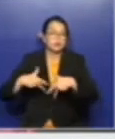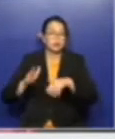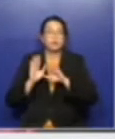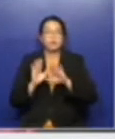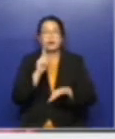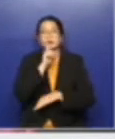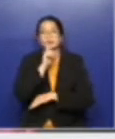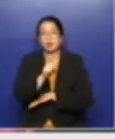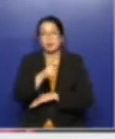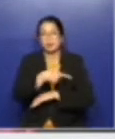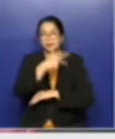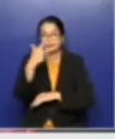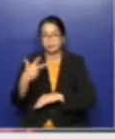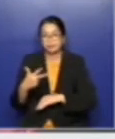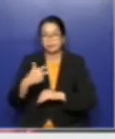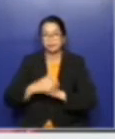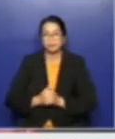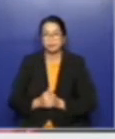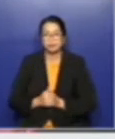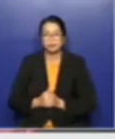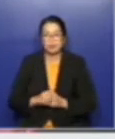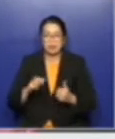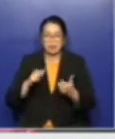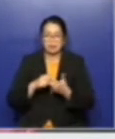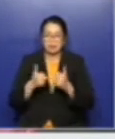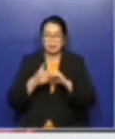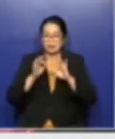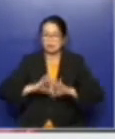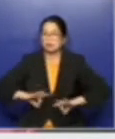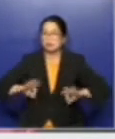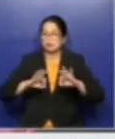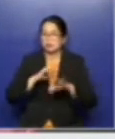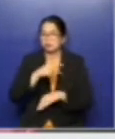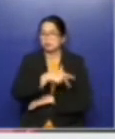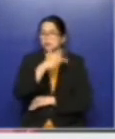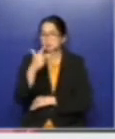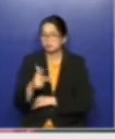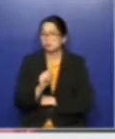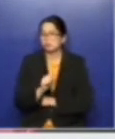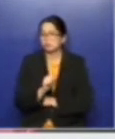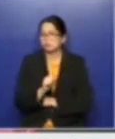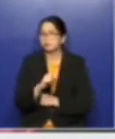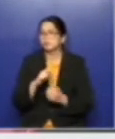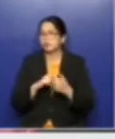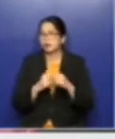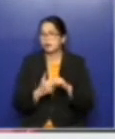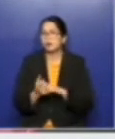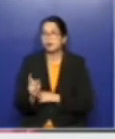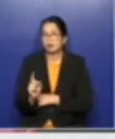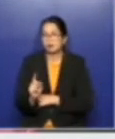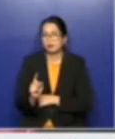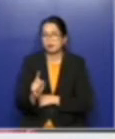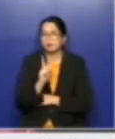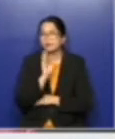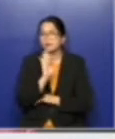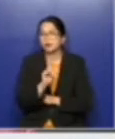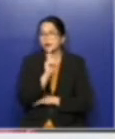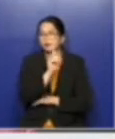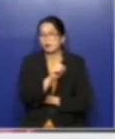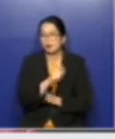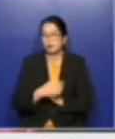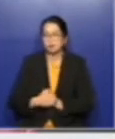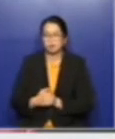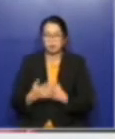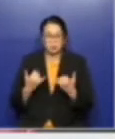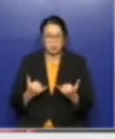ทศถามว่าปัญหาใหญ่ของไทย PBS คืออะไรในยุคสมัยที่เราต้อง